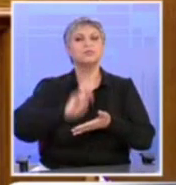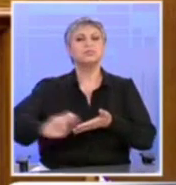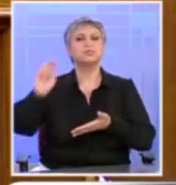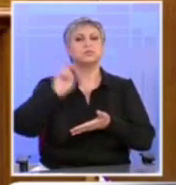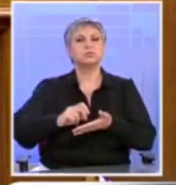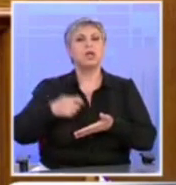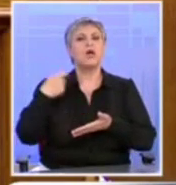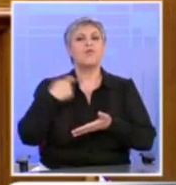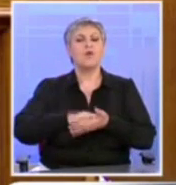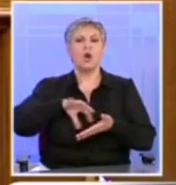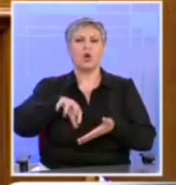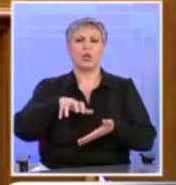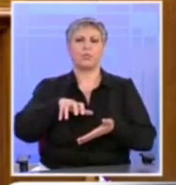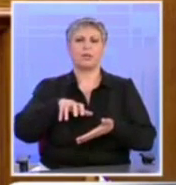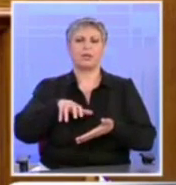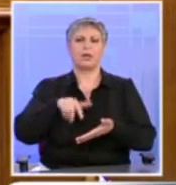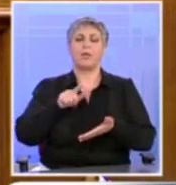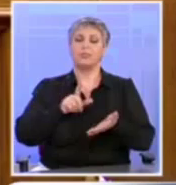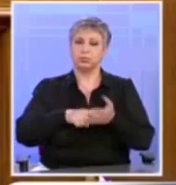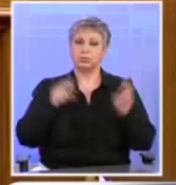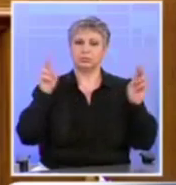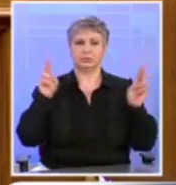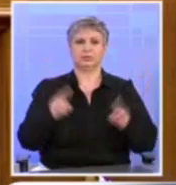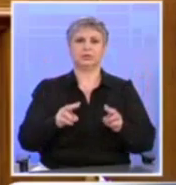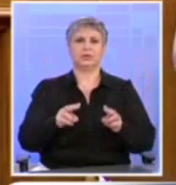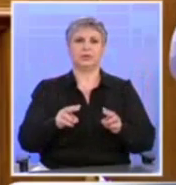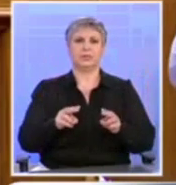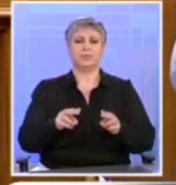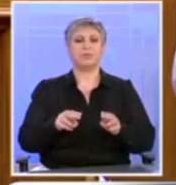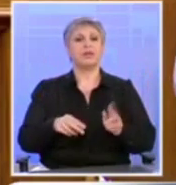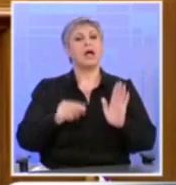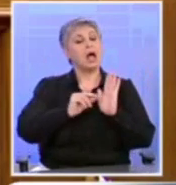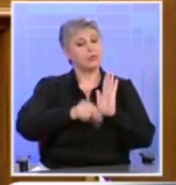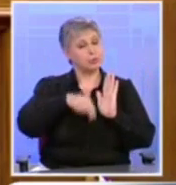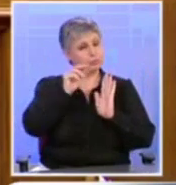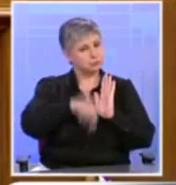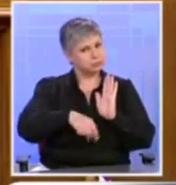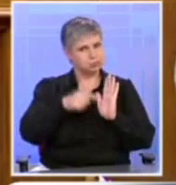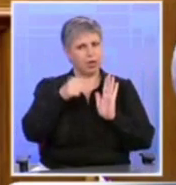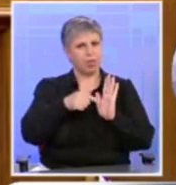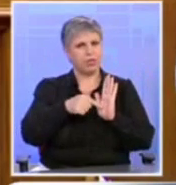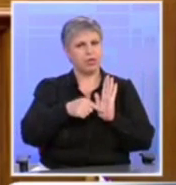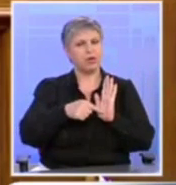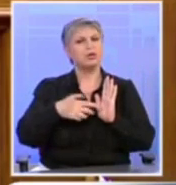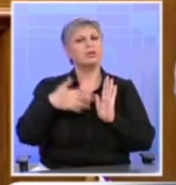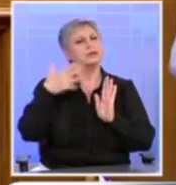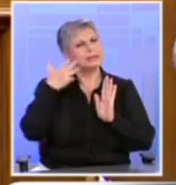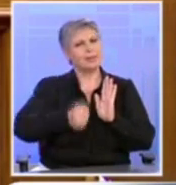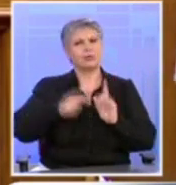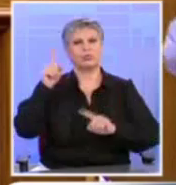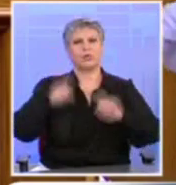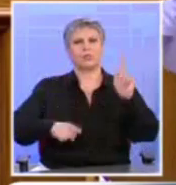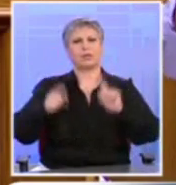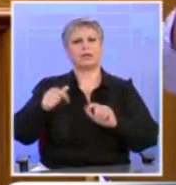τη φοροκλοπή. Ακόμα και μέσα στο μνημονιακό καθεστώς